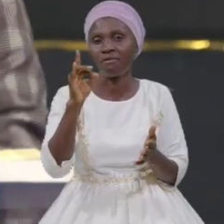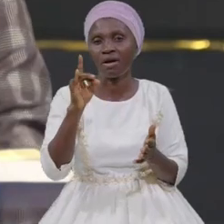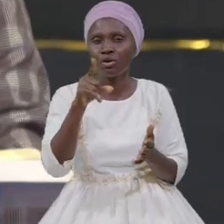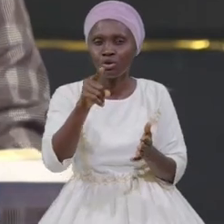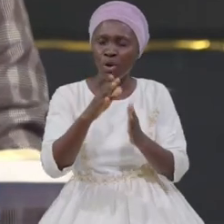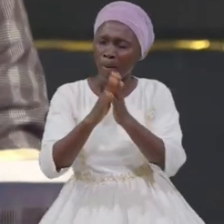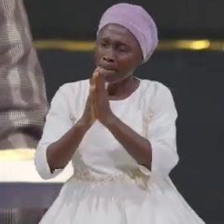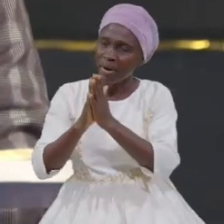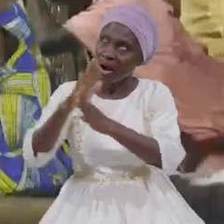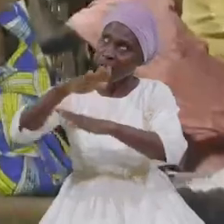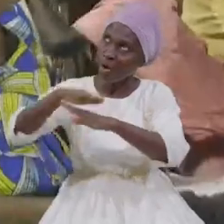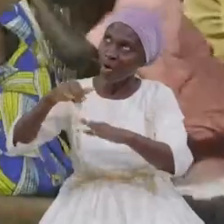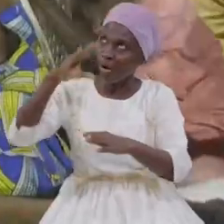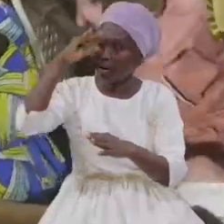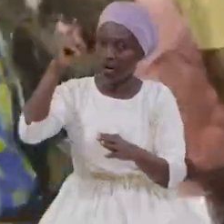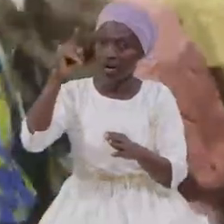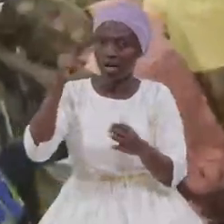près.